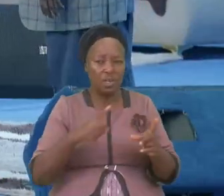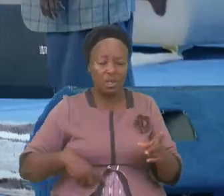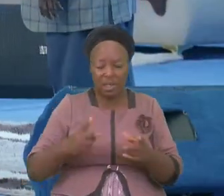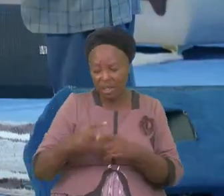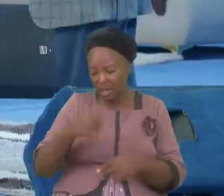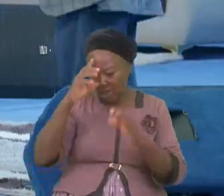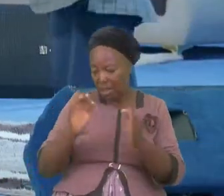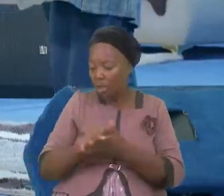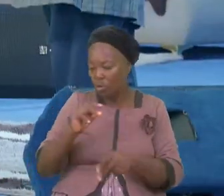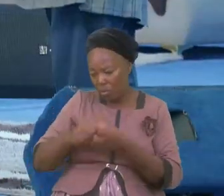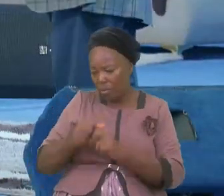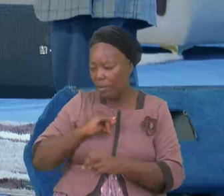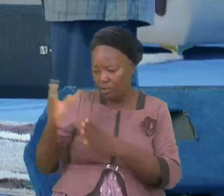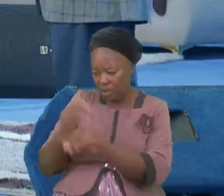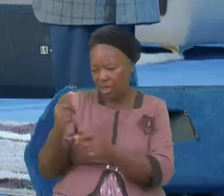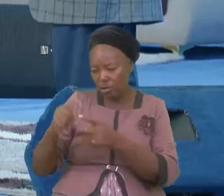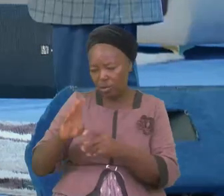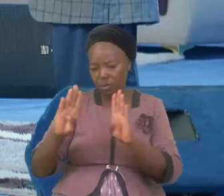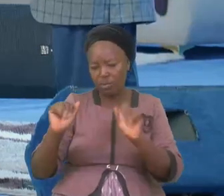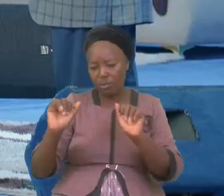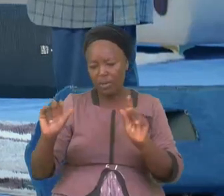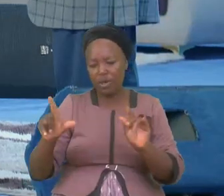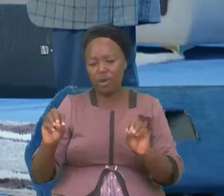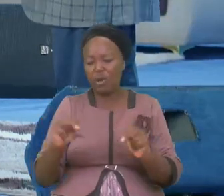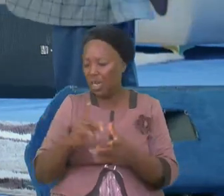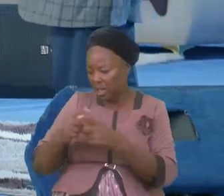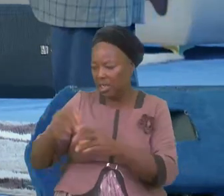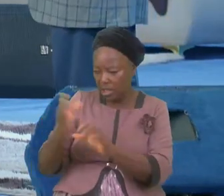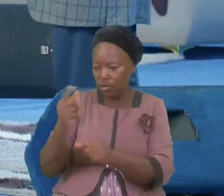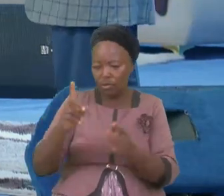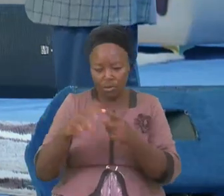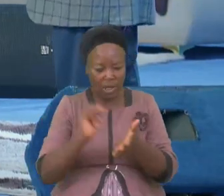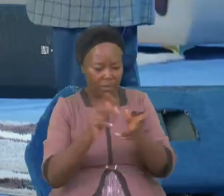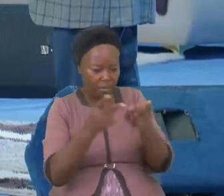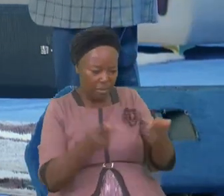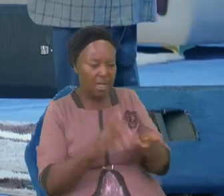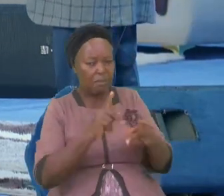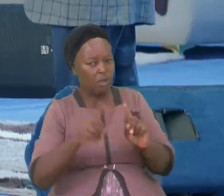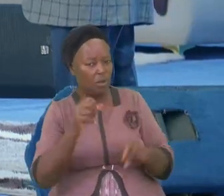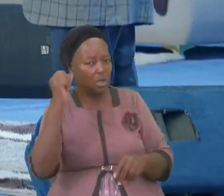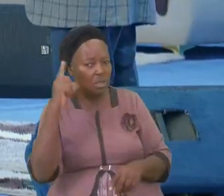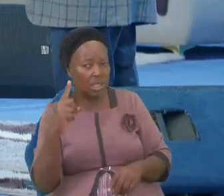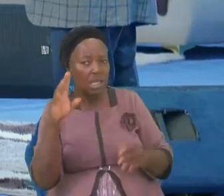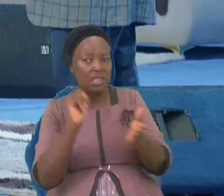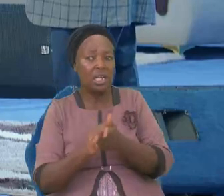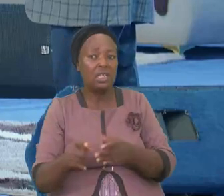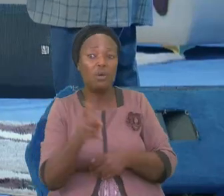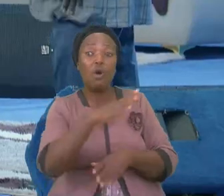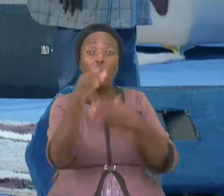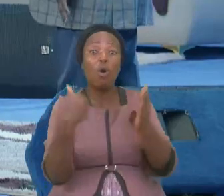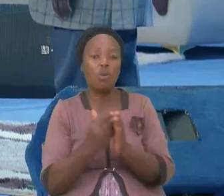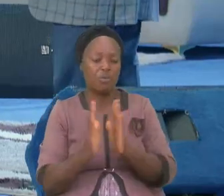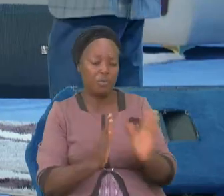Et c'est venu comme une punition pour eux. Et ils étaient emportés en Babylone. Comprenez,